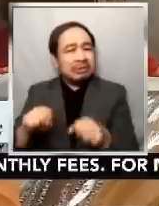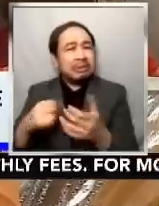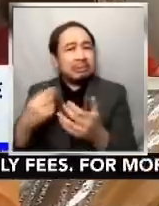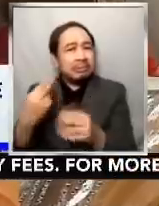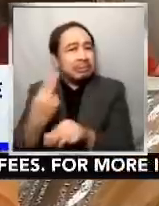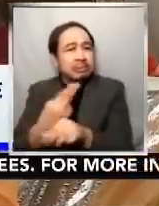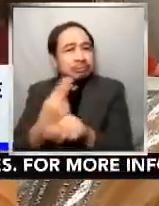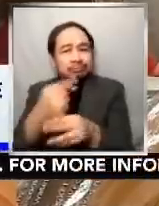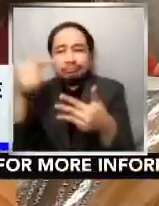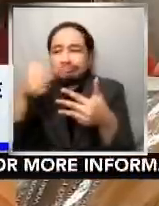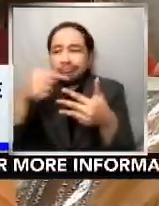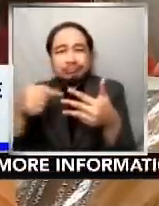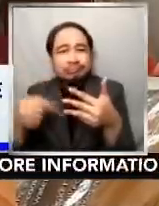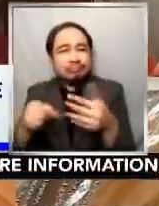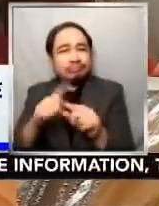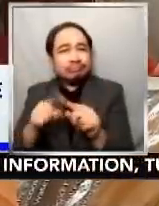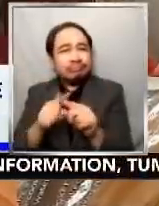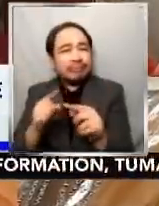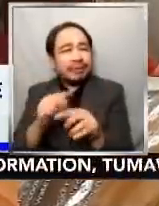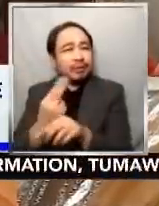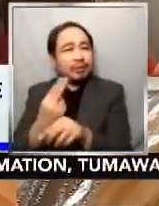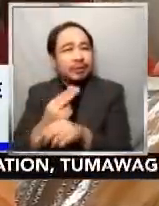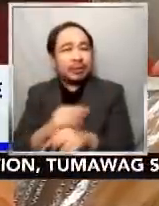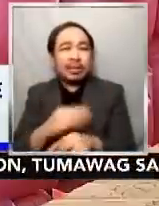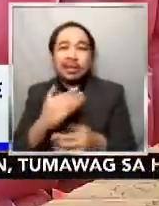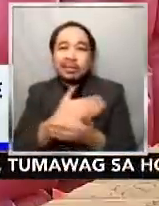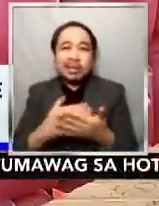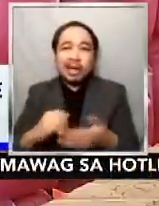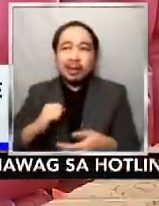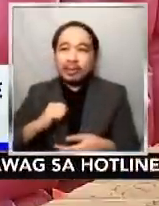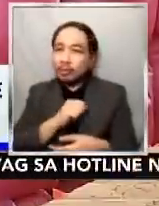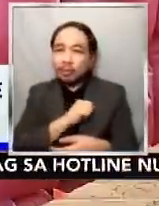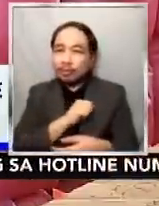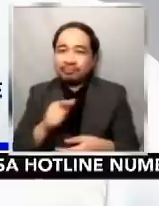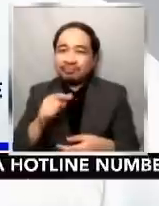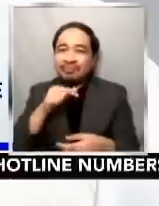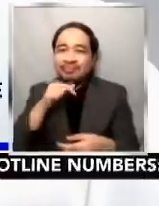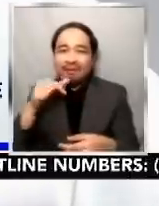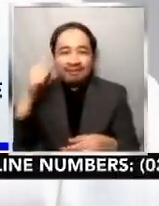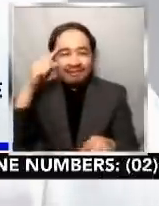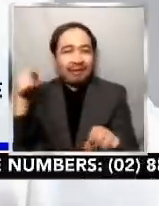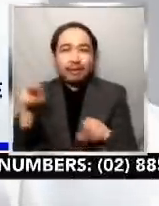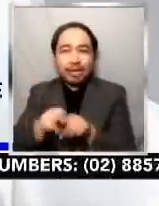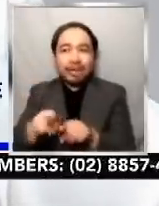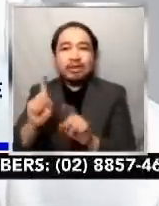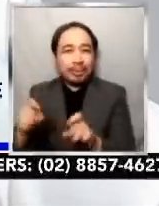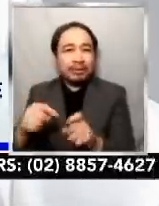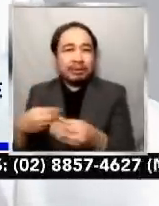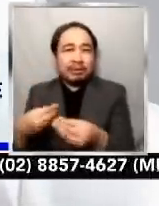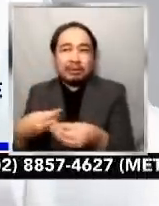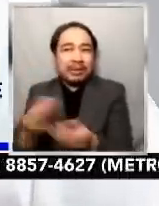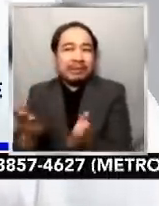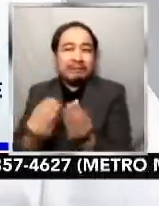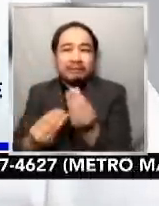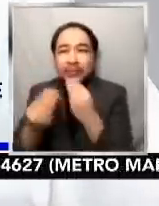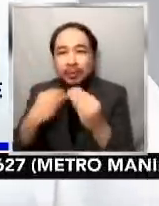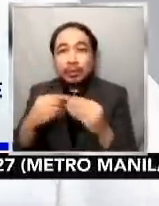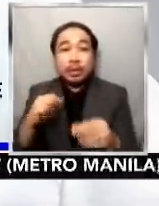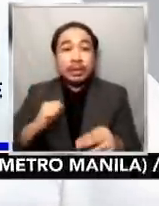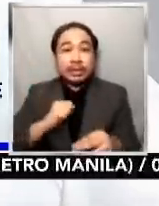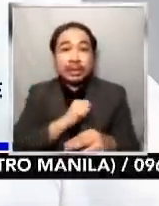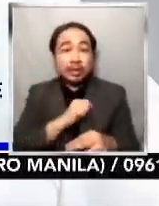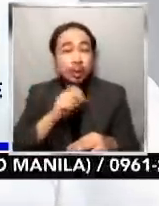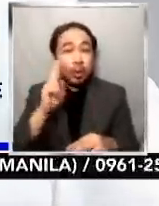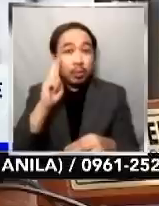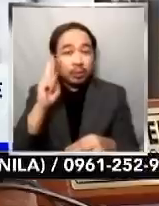in-cash. Ang ilang senador hindi sang-ayon na in-kind ang ayudang ipamamahagi. Ayon kay Senador Ralph Recto, mas madali at praktikal kung cash na